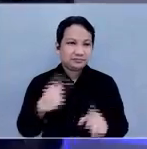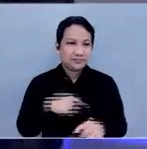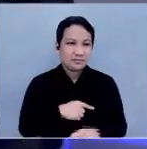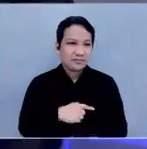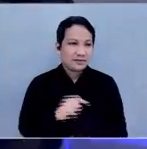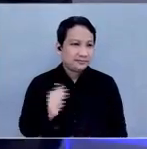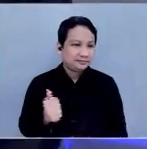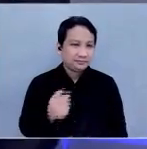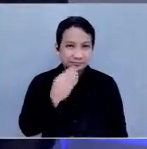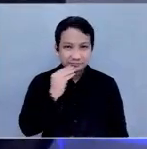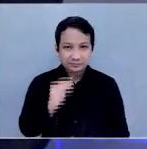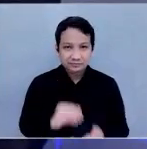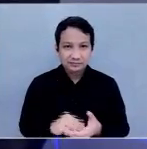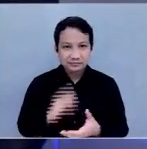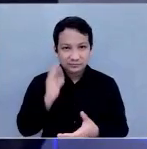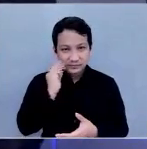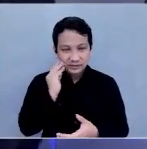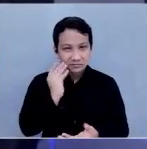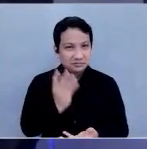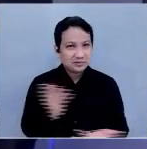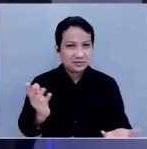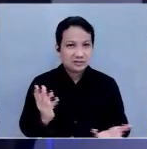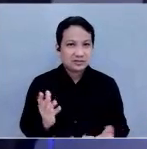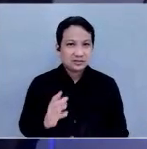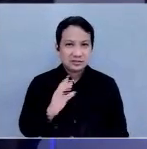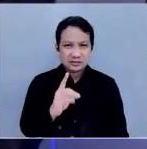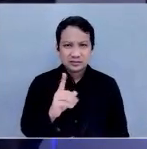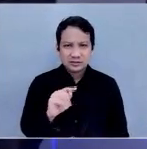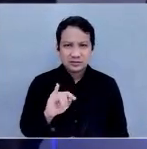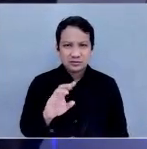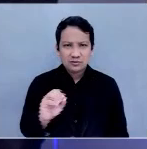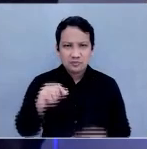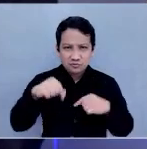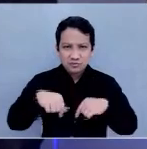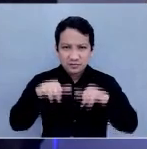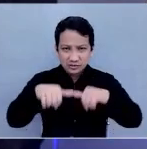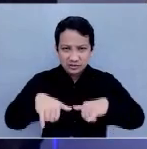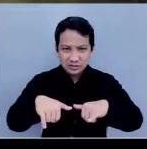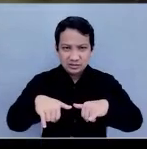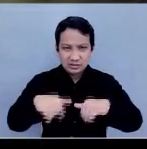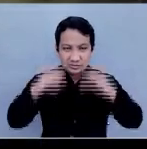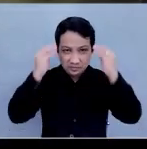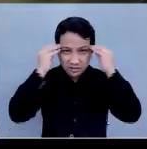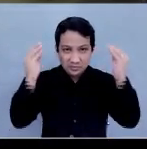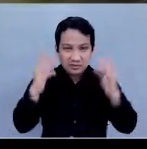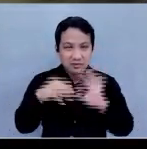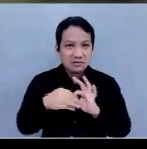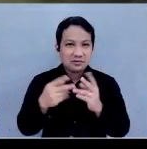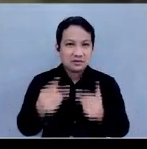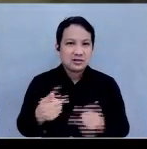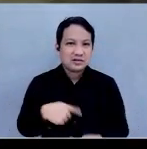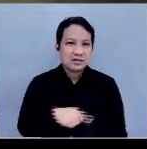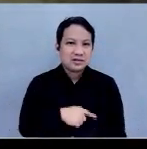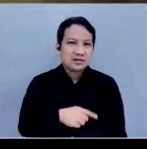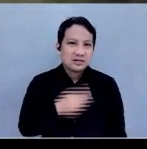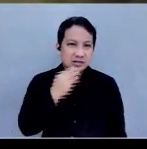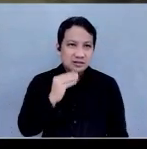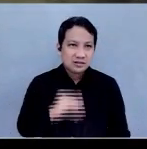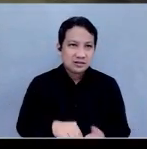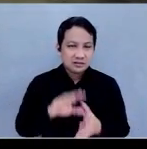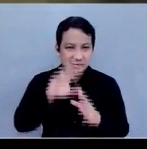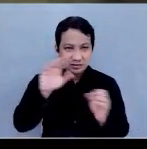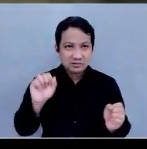na dinadala nyo. Gusto ko yung dito muna kasi parang yung tawag nilang mindfulness or being in the present. Ang gandang message nun eh. Kuminsan